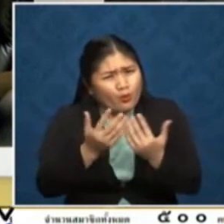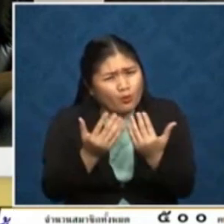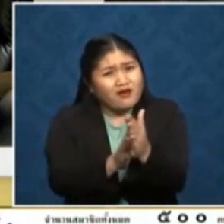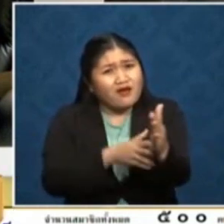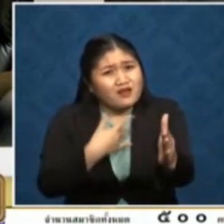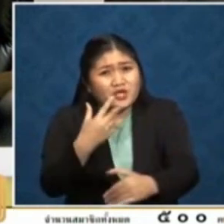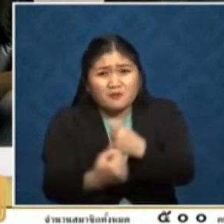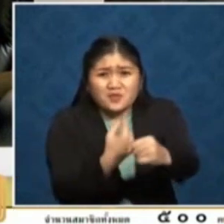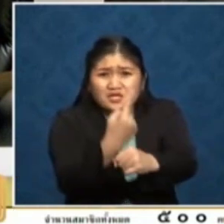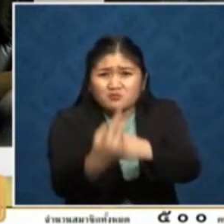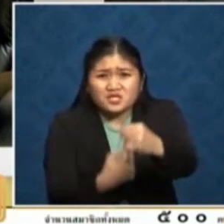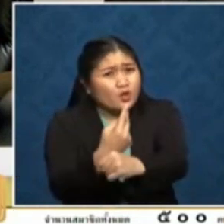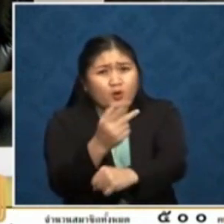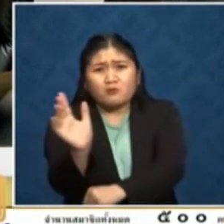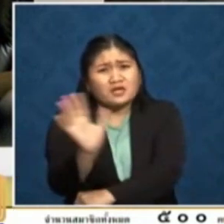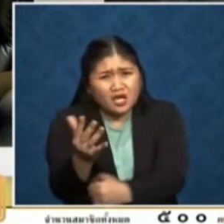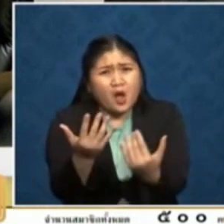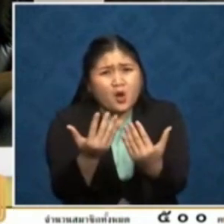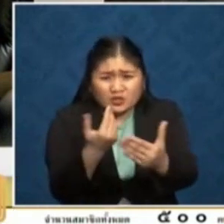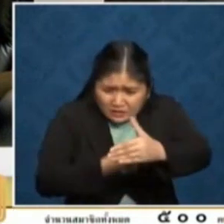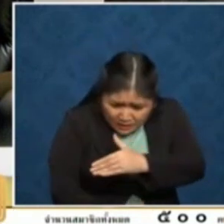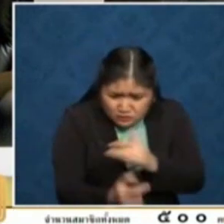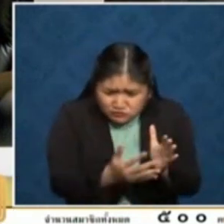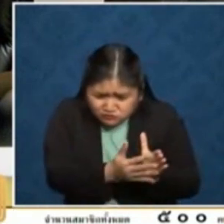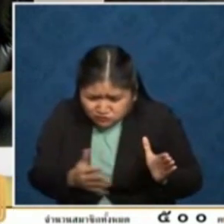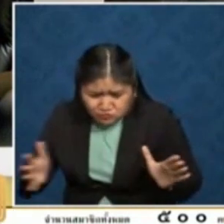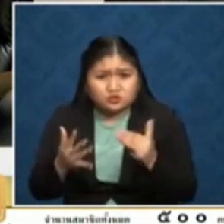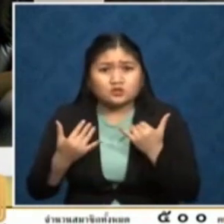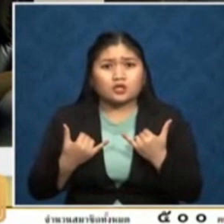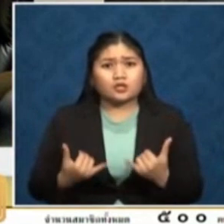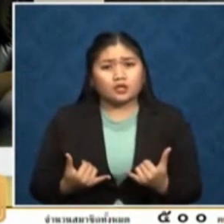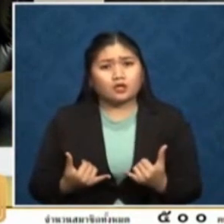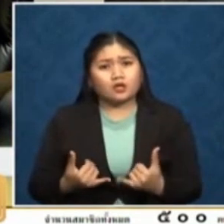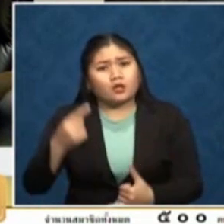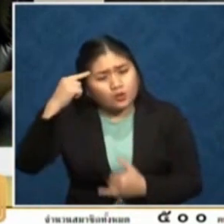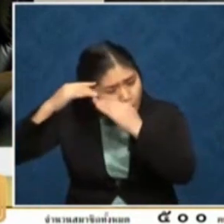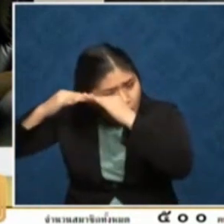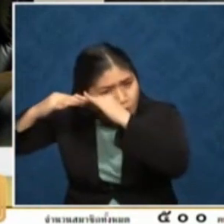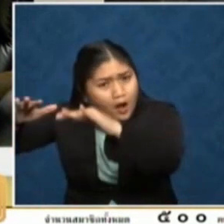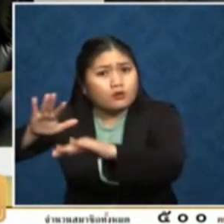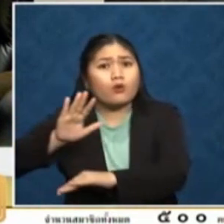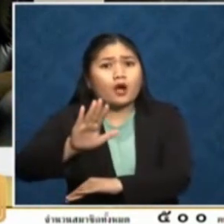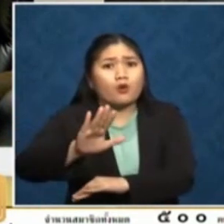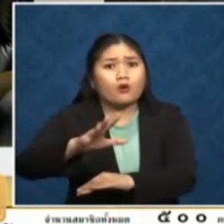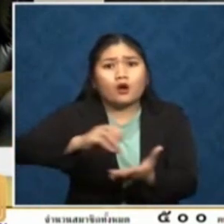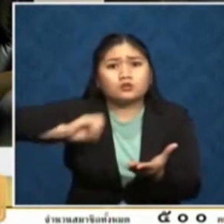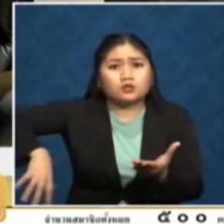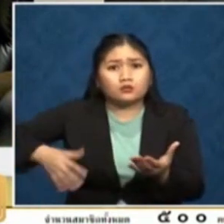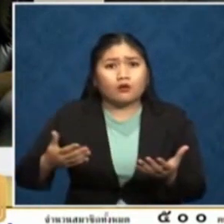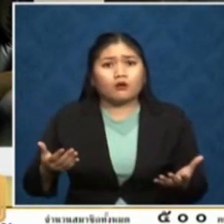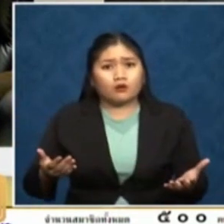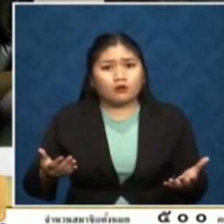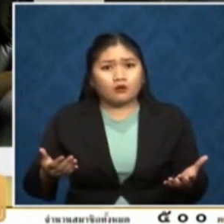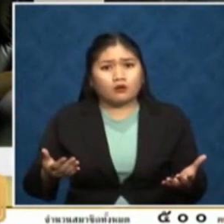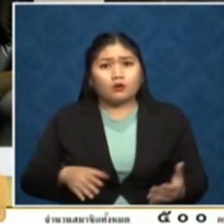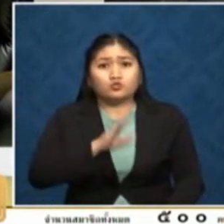ามเขาดูผมเคยคุยแล้วเขาบอกว่าเขารอกฎหมายฉบับนี้มาทั้งชีวิตทั้งชีวิตนะครับท่านไม่